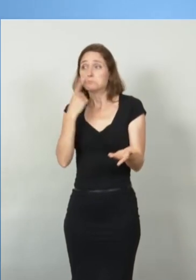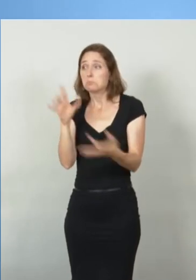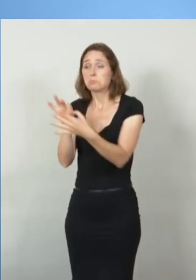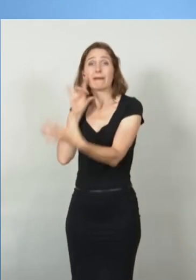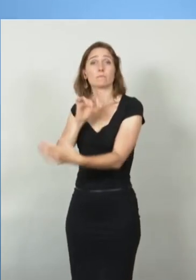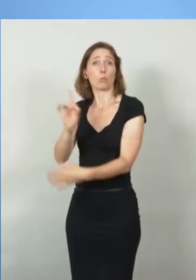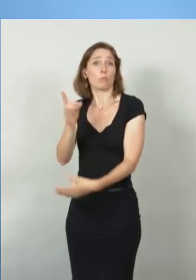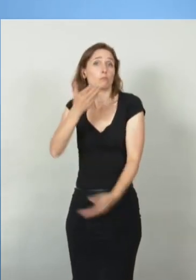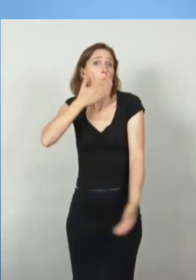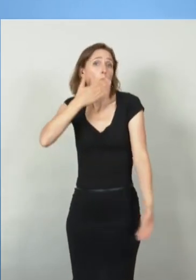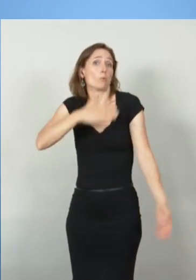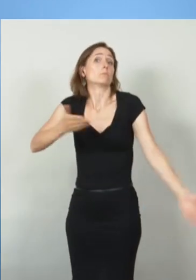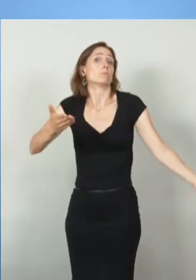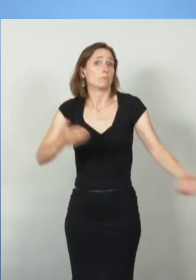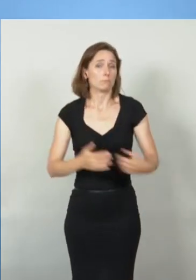même